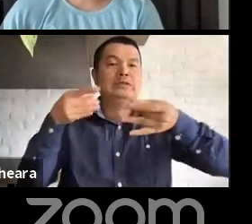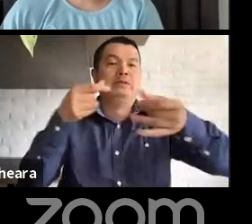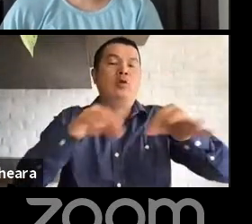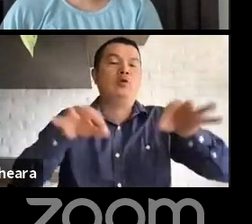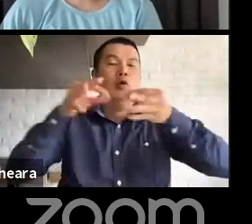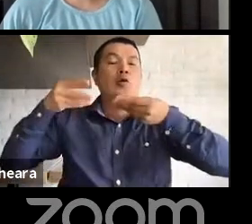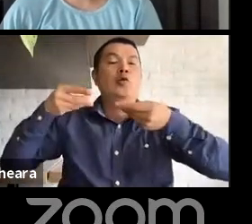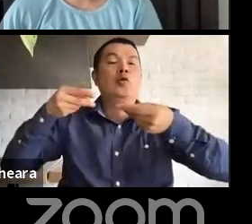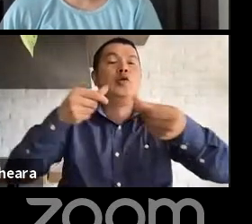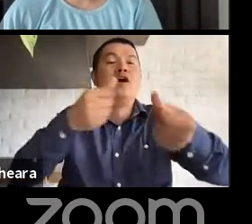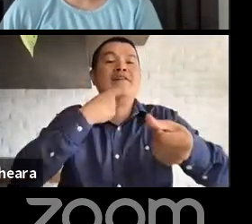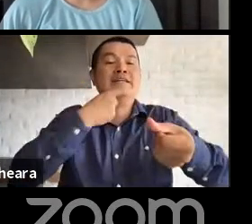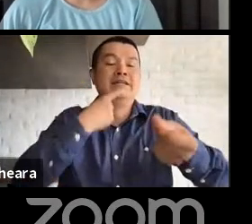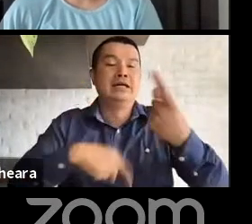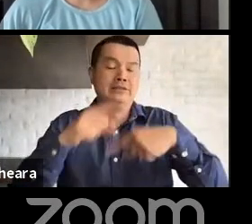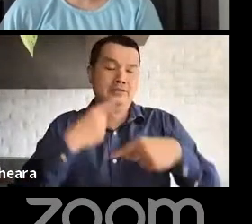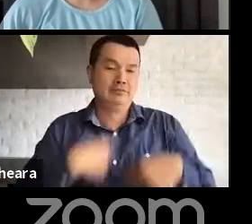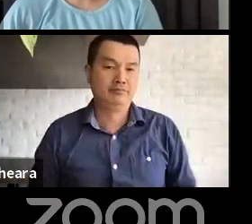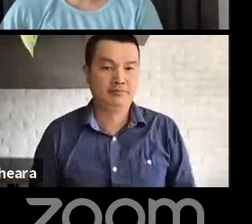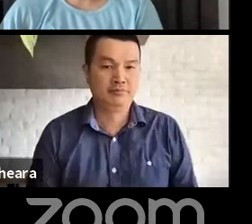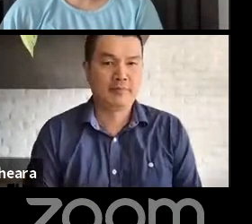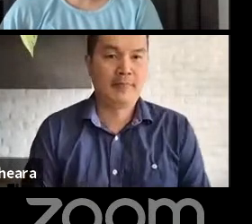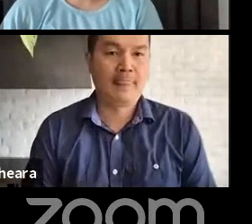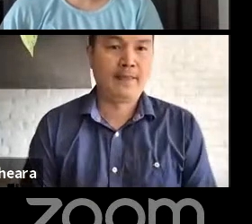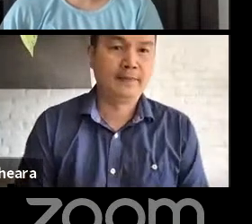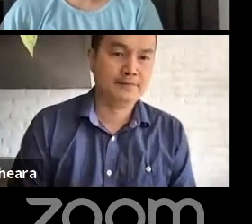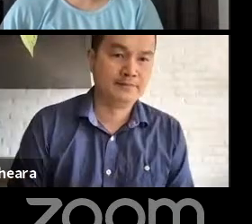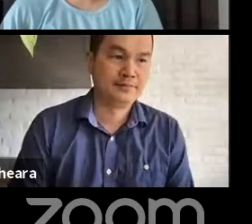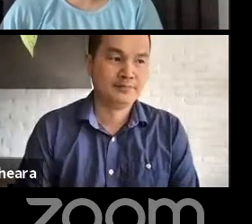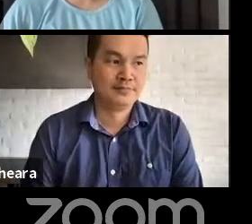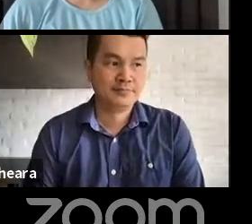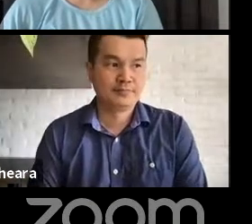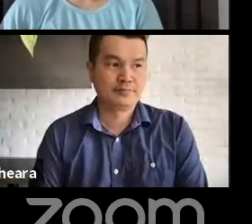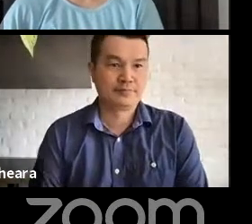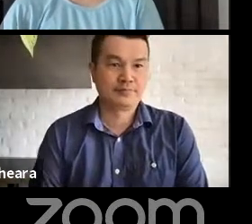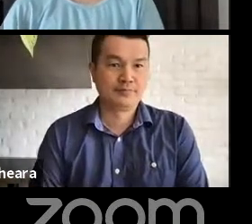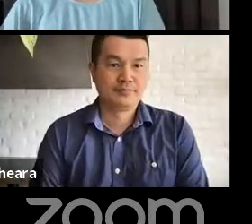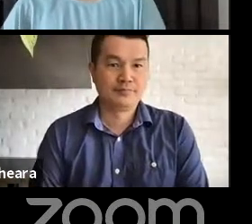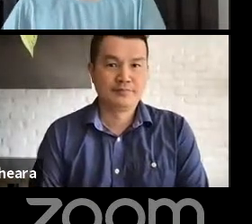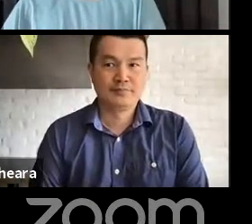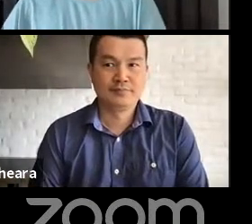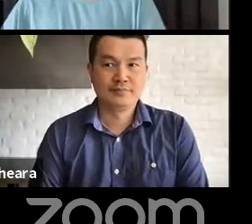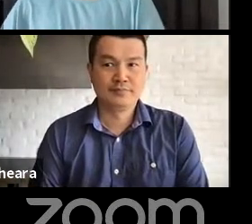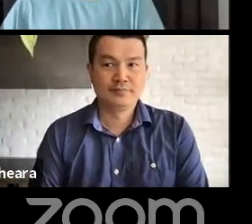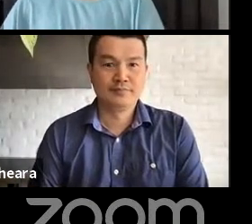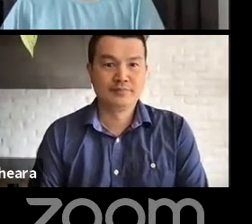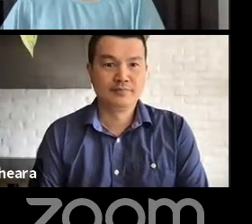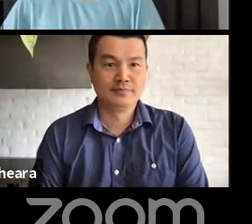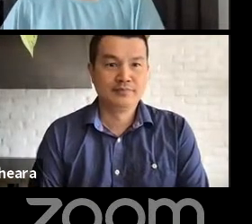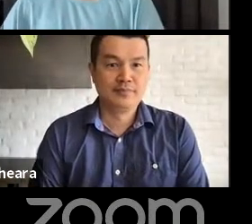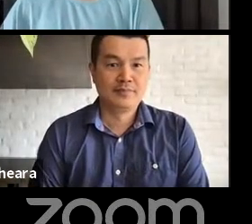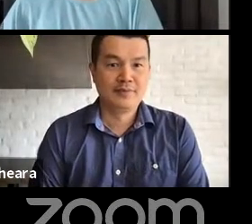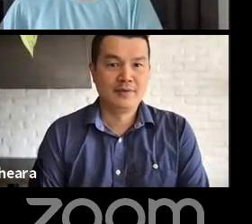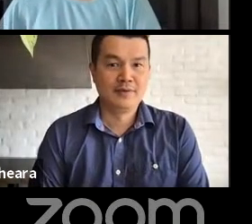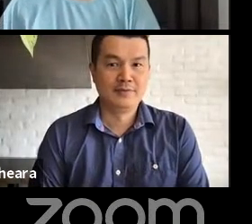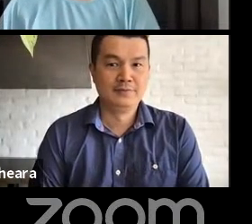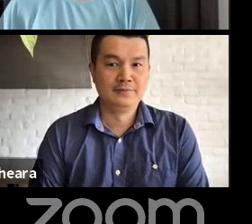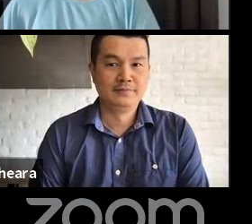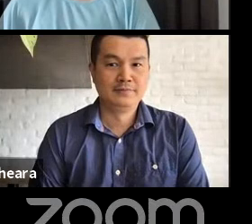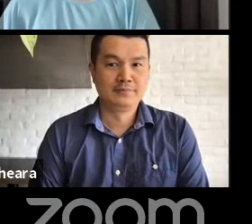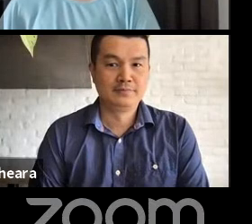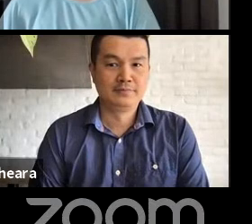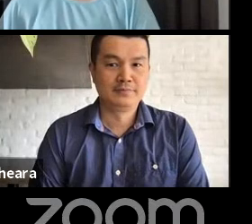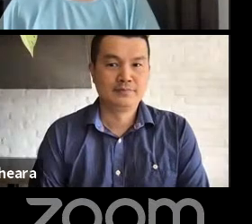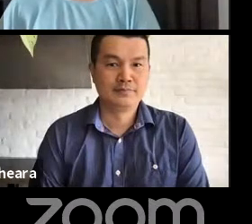autre. Mais il y a des règles propres à la langue des signes pour que ça reste fluide, ça se